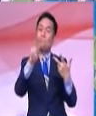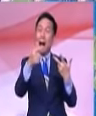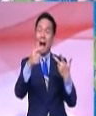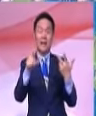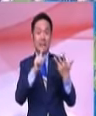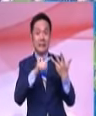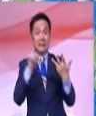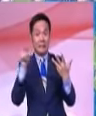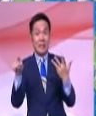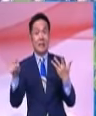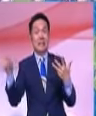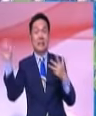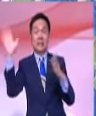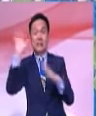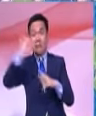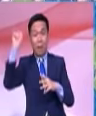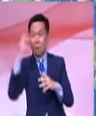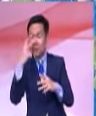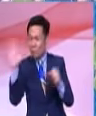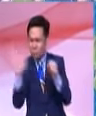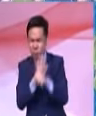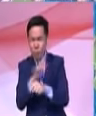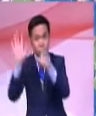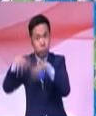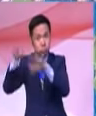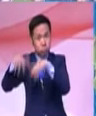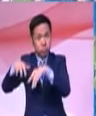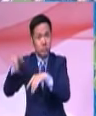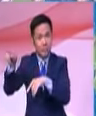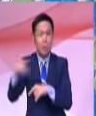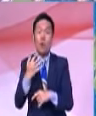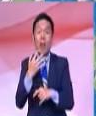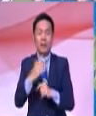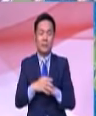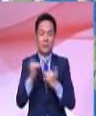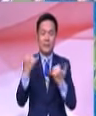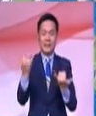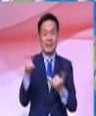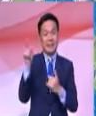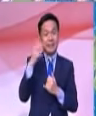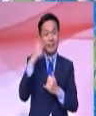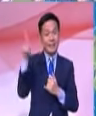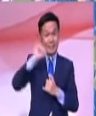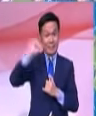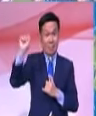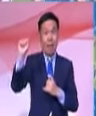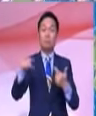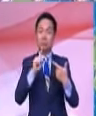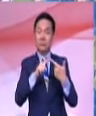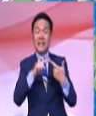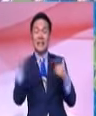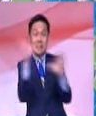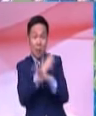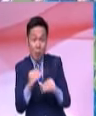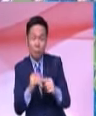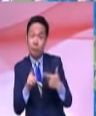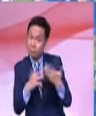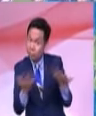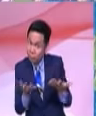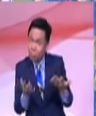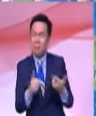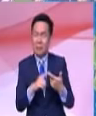di negeri Sabah. Carta angin jelas menunjukkan di kawasan sekitar negeri Sabah dan juga Sarawak